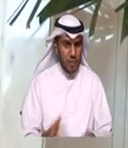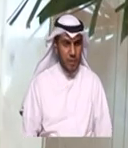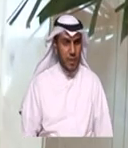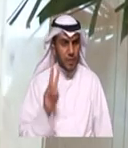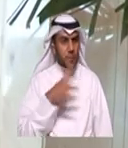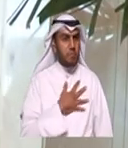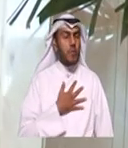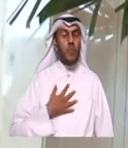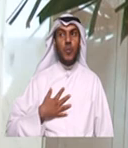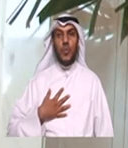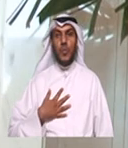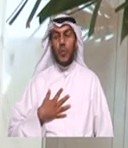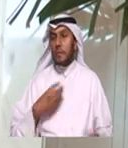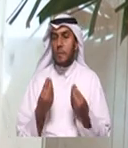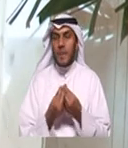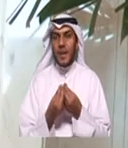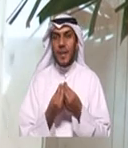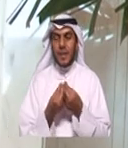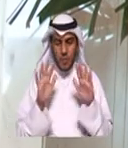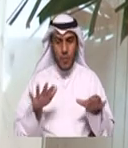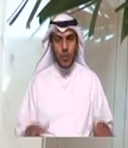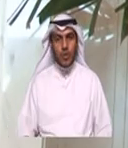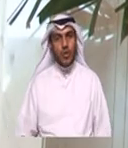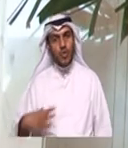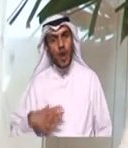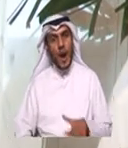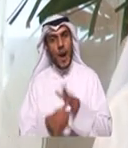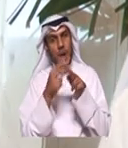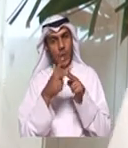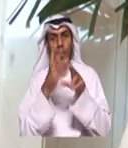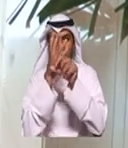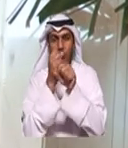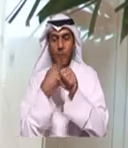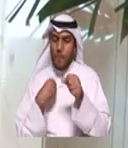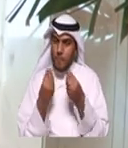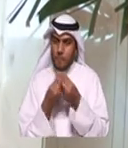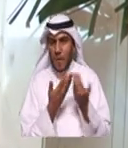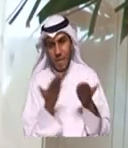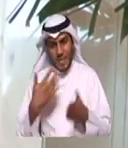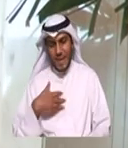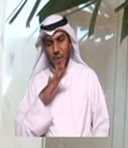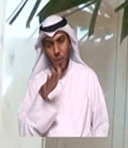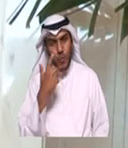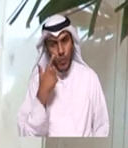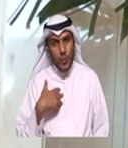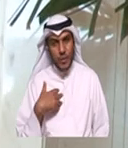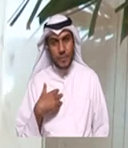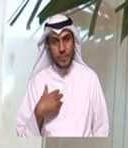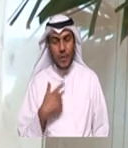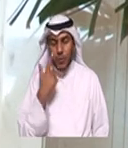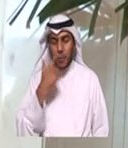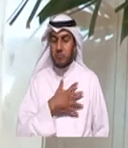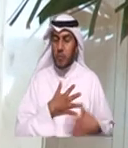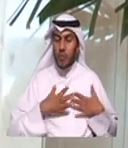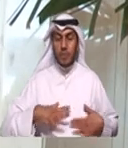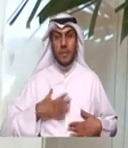اليوم موجود عند حضرة صاحب السمو ولي عهد الأمين. الحقيقة يعني تشرفنا